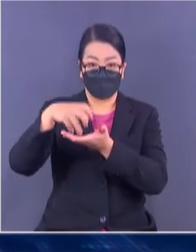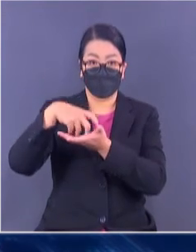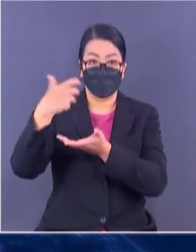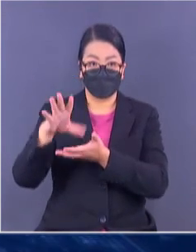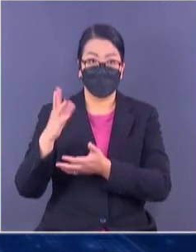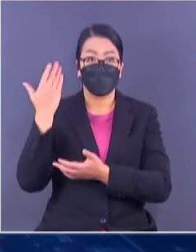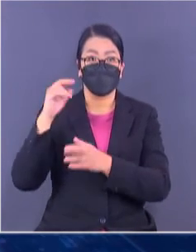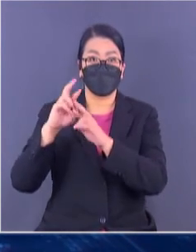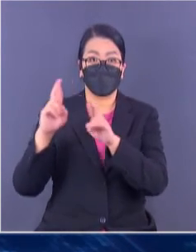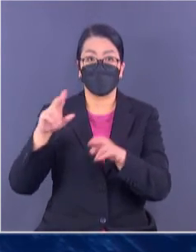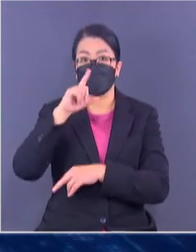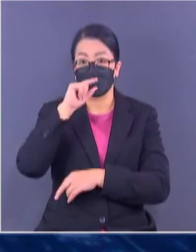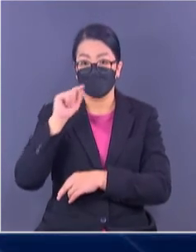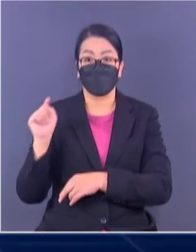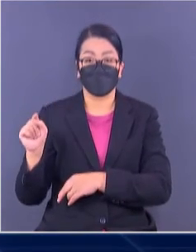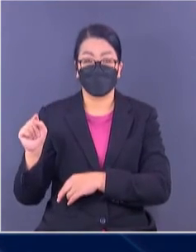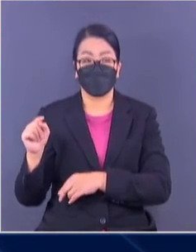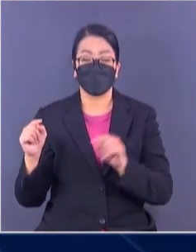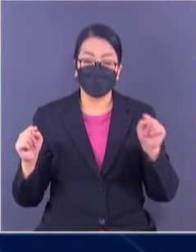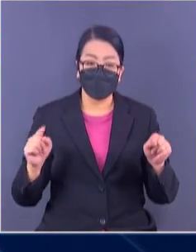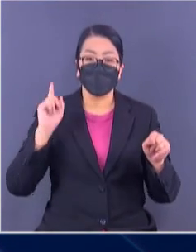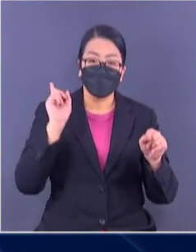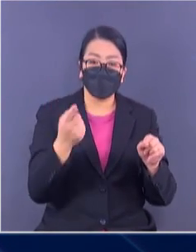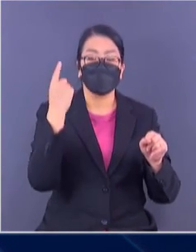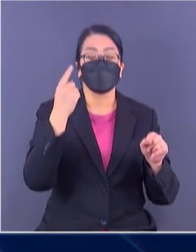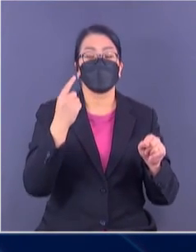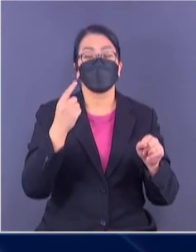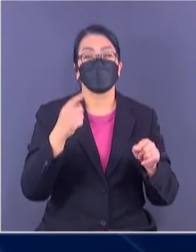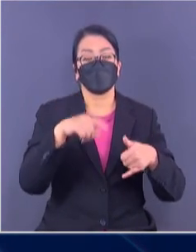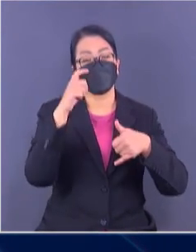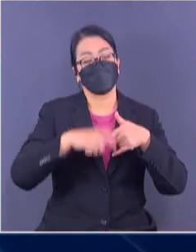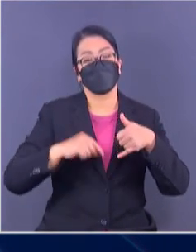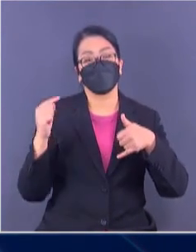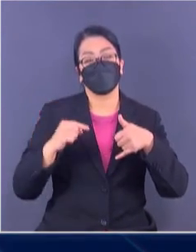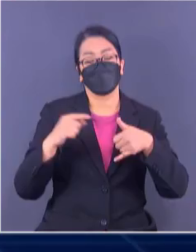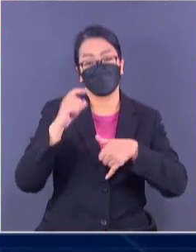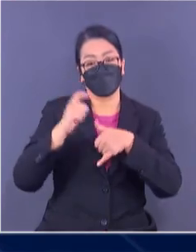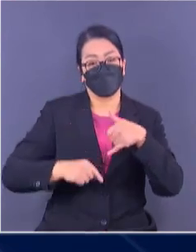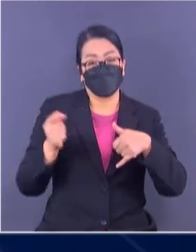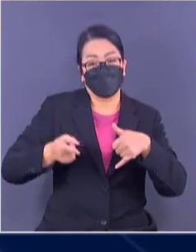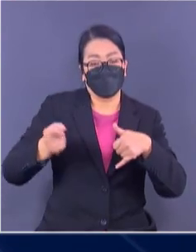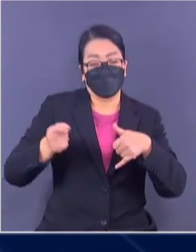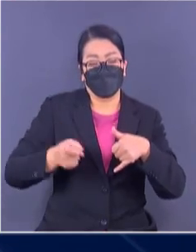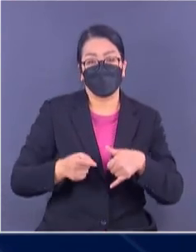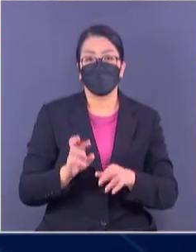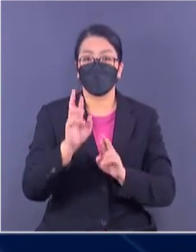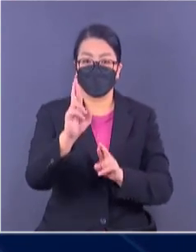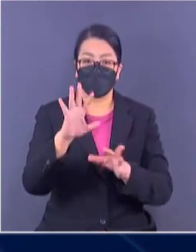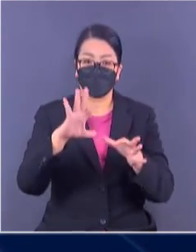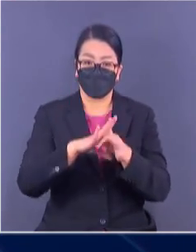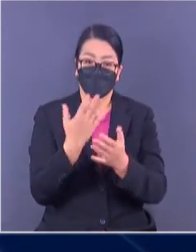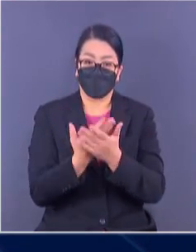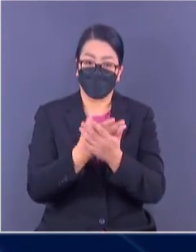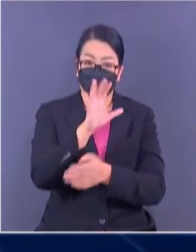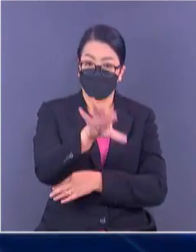ไก่ตอนนั้นก็เสียหายเลยนะครับโอ้โห นี่บรรดาพ่อค้าแม่ค้านี่ต้องระวังนะคะเรื่องของการหลอกเอาเงินทอนเนี่ยเ